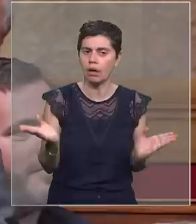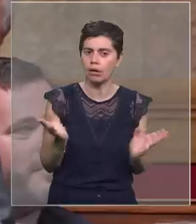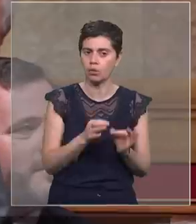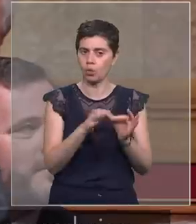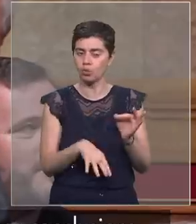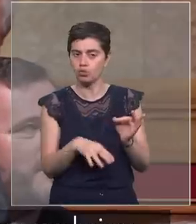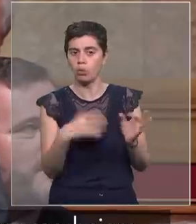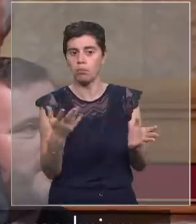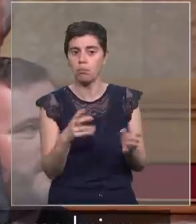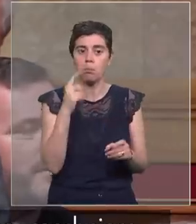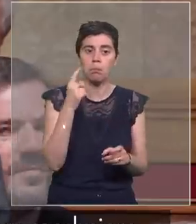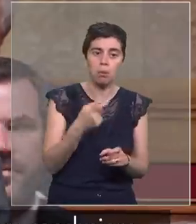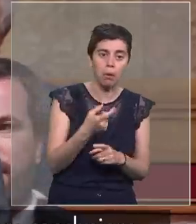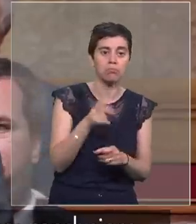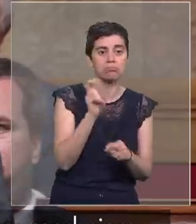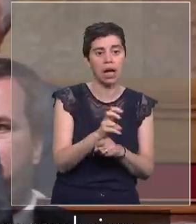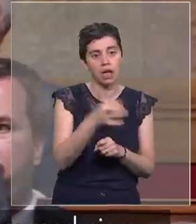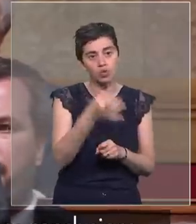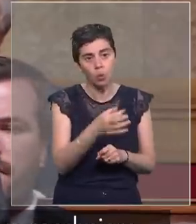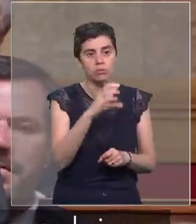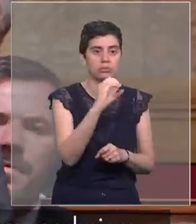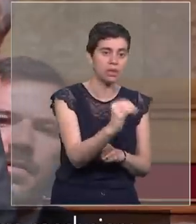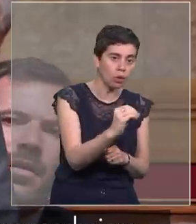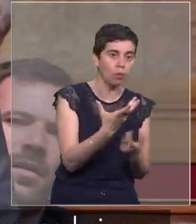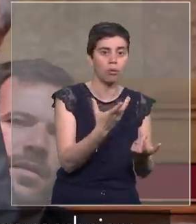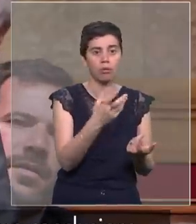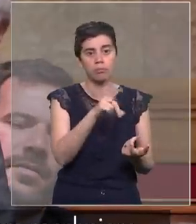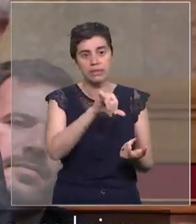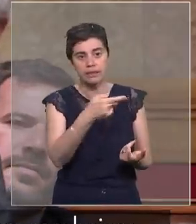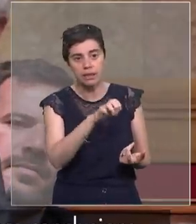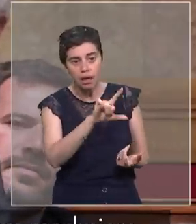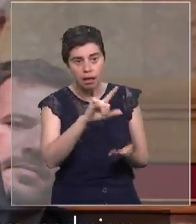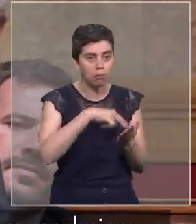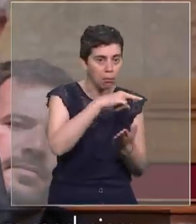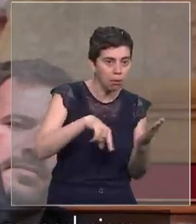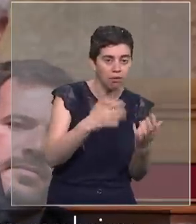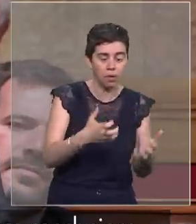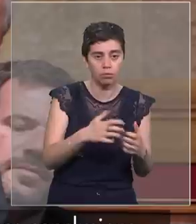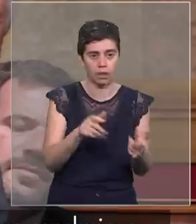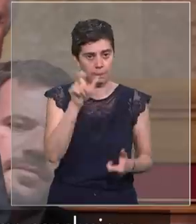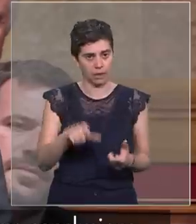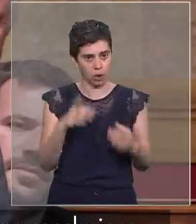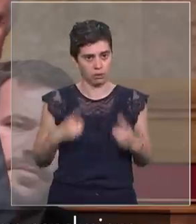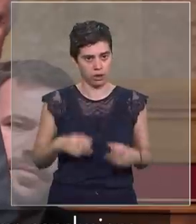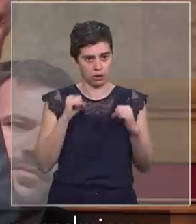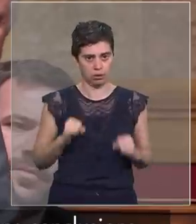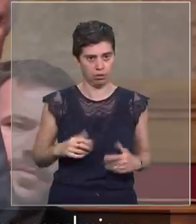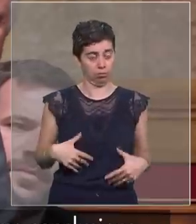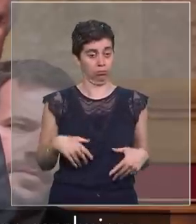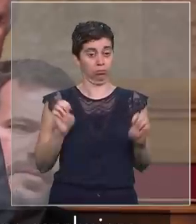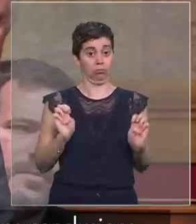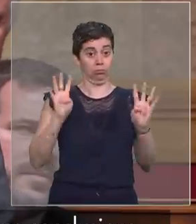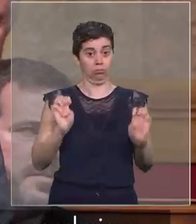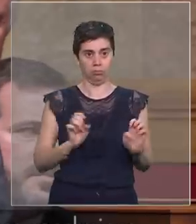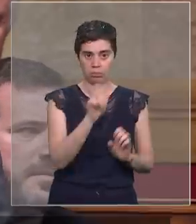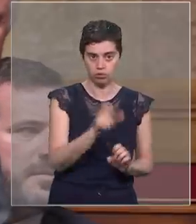conclusions sur le prêt à taux zéro, sur la suppression du PNL et j'en passe, interrogent d'une part les parlementaires et scandalisent le secteur. On est trop loin